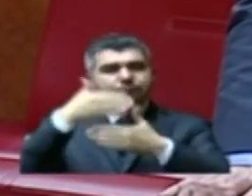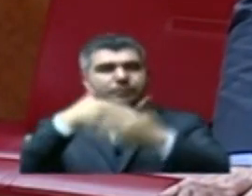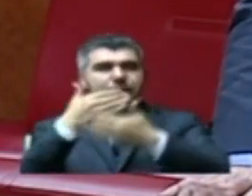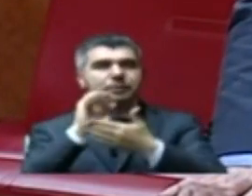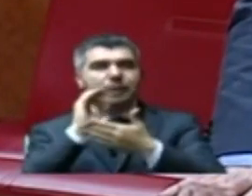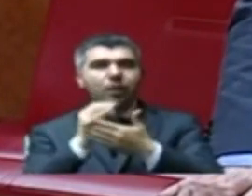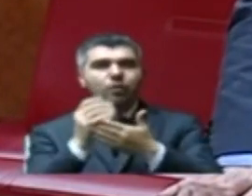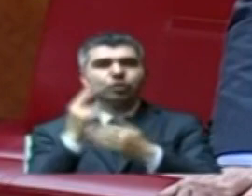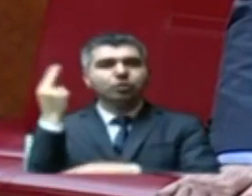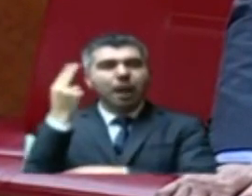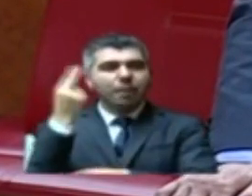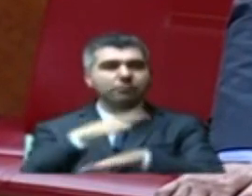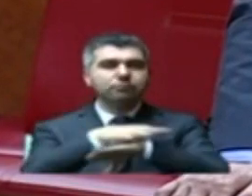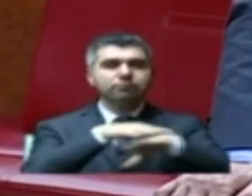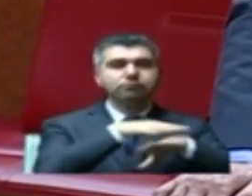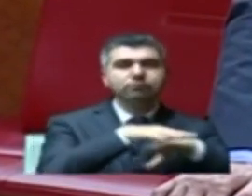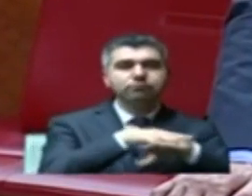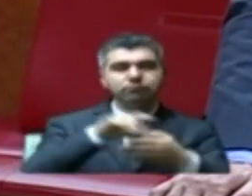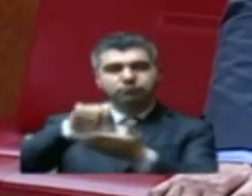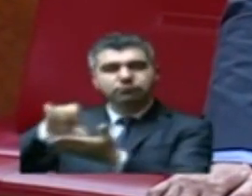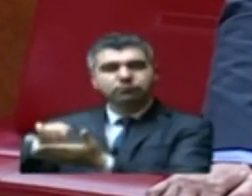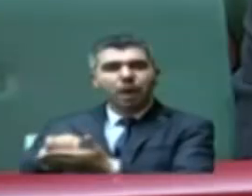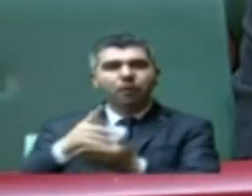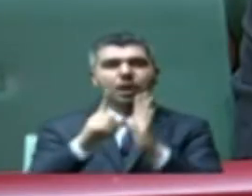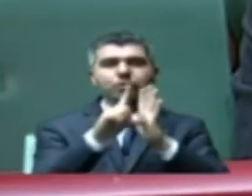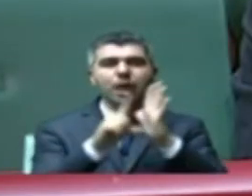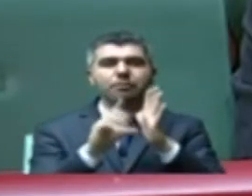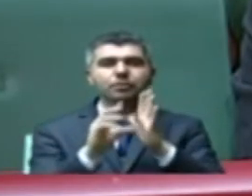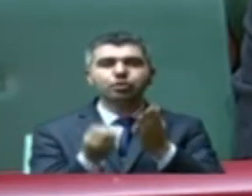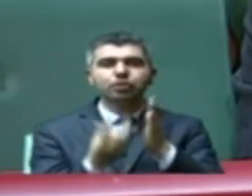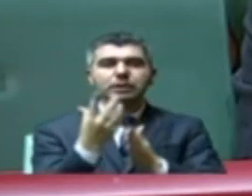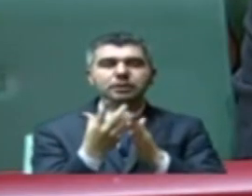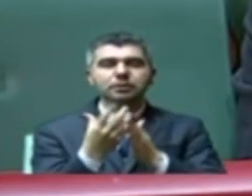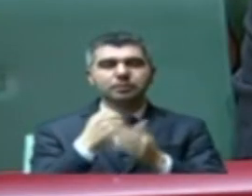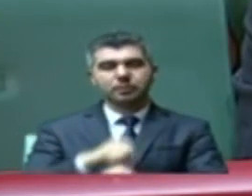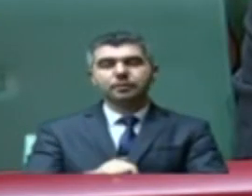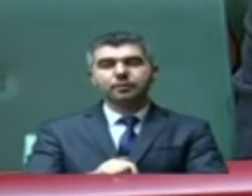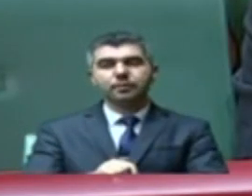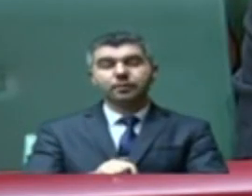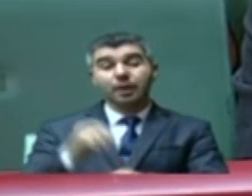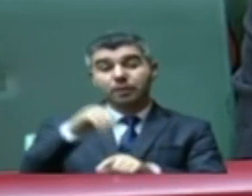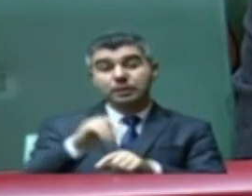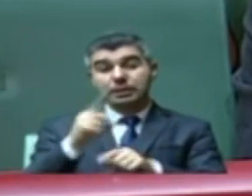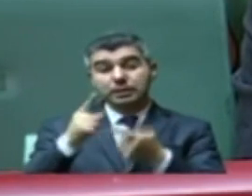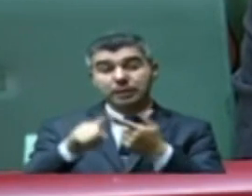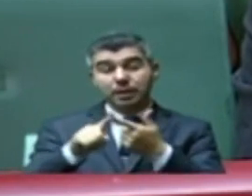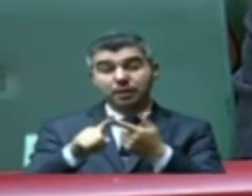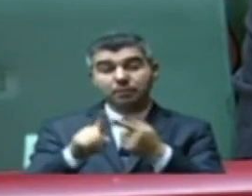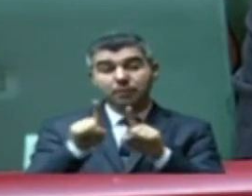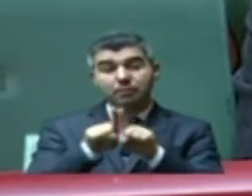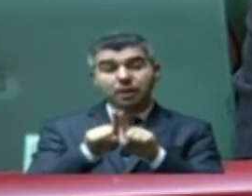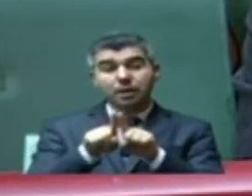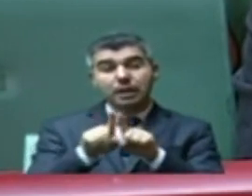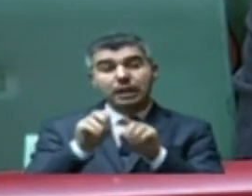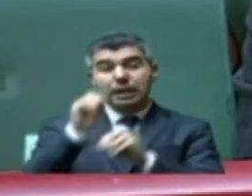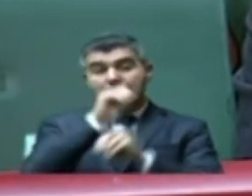بين الجهوية المتقدمة. هذا ورش. الورش الثاني هو اللي ذكرته حول الإصلاح ديال القانون الإطار 0.1.0،